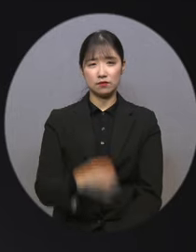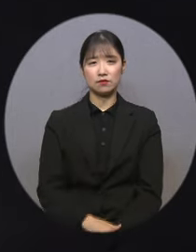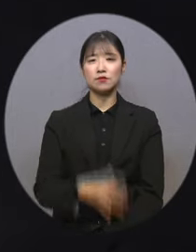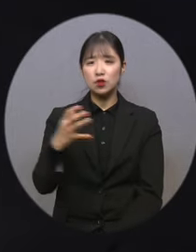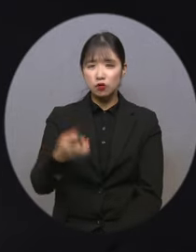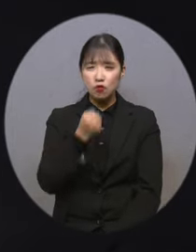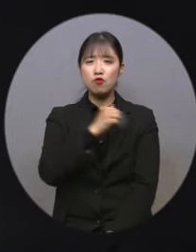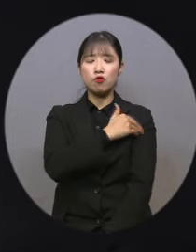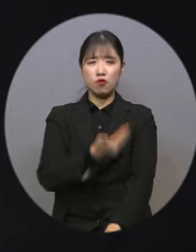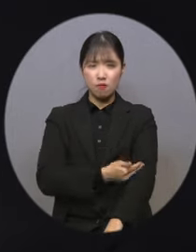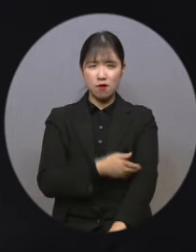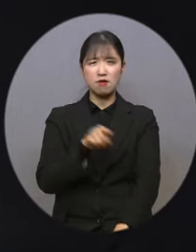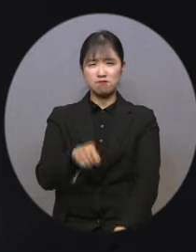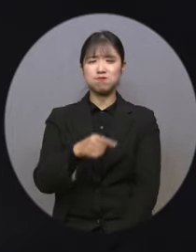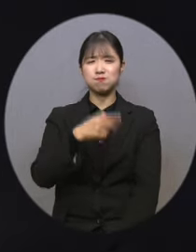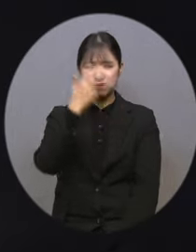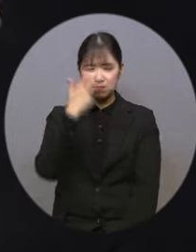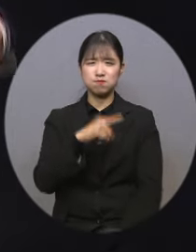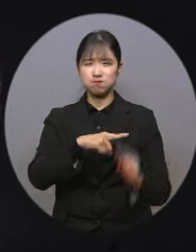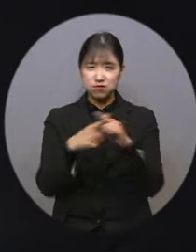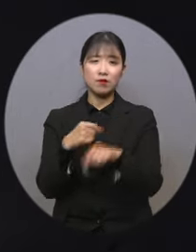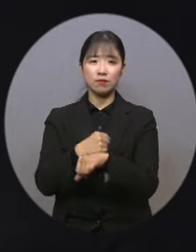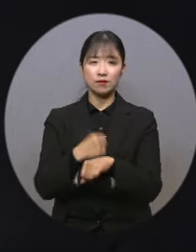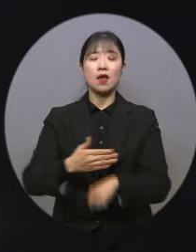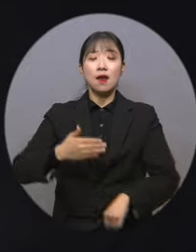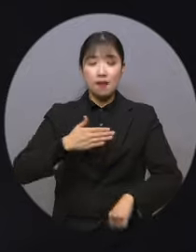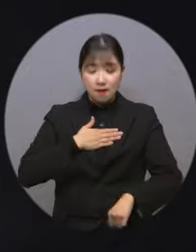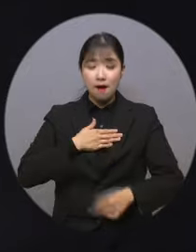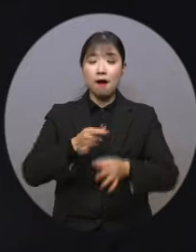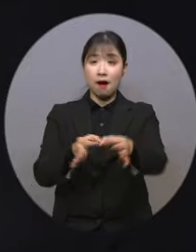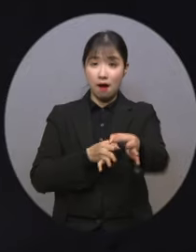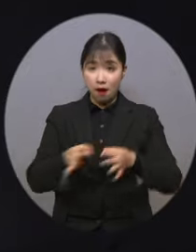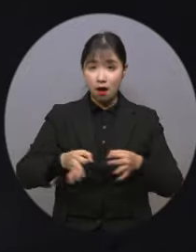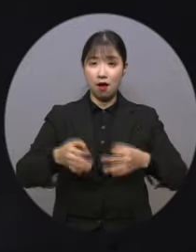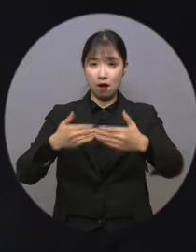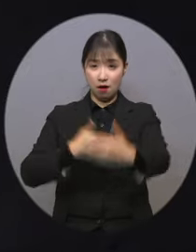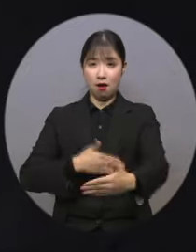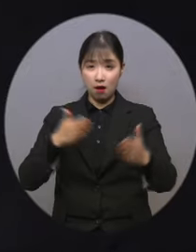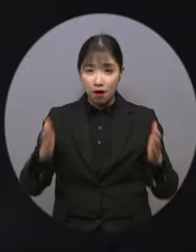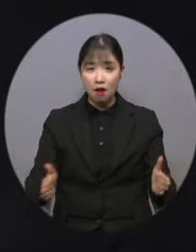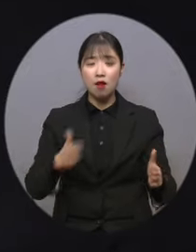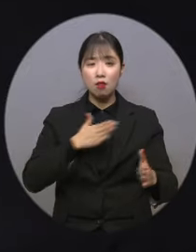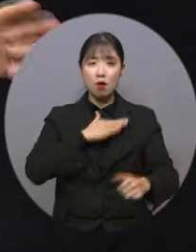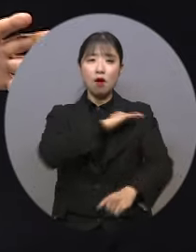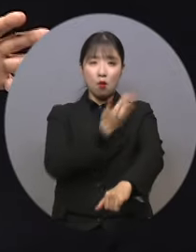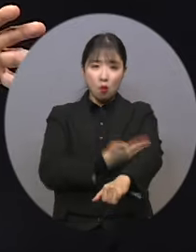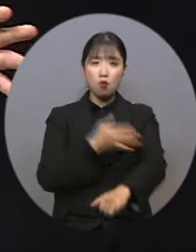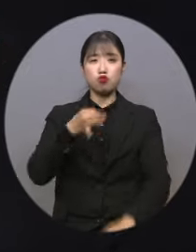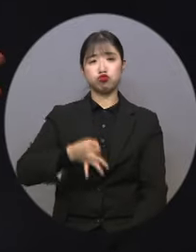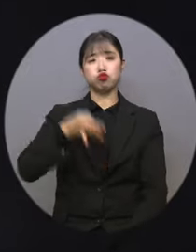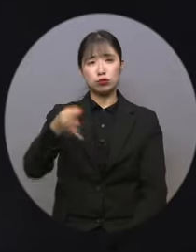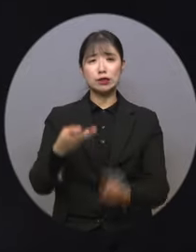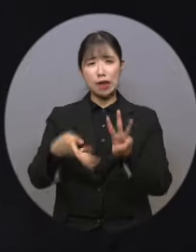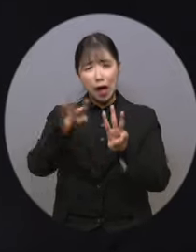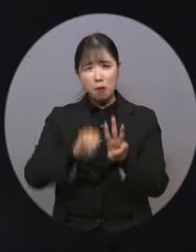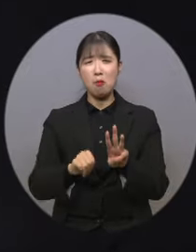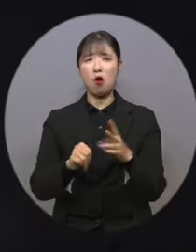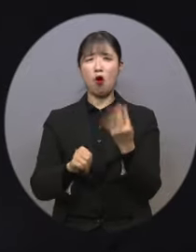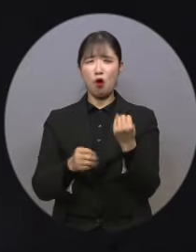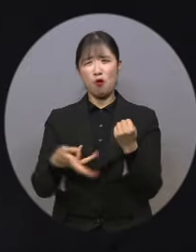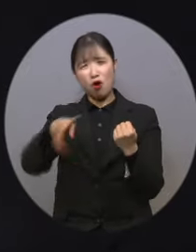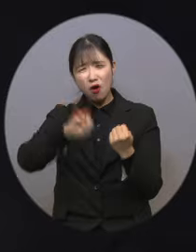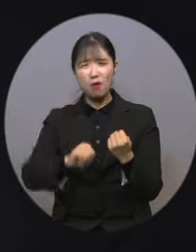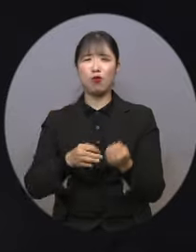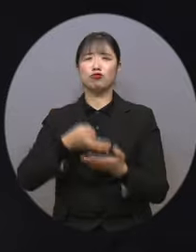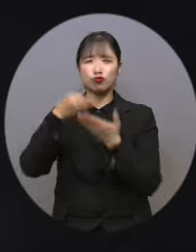소유권 절대 1g 아니 자기 가게는 자기가 권리금 주고 3억 씩 주고 매듭 씩 주고